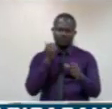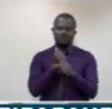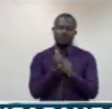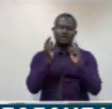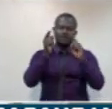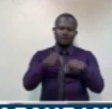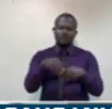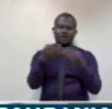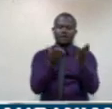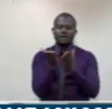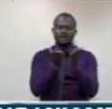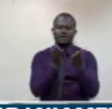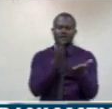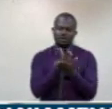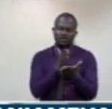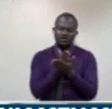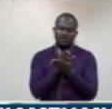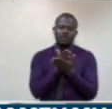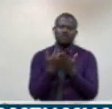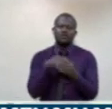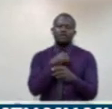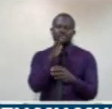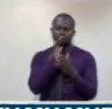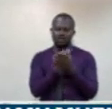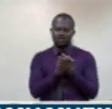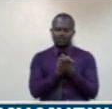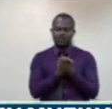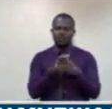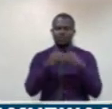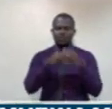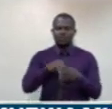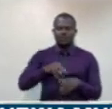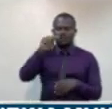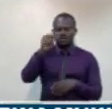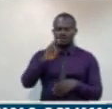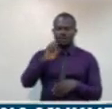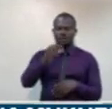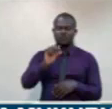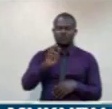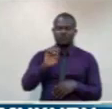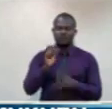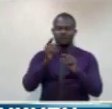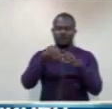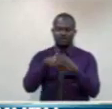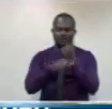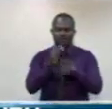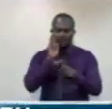batugana tugaba serivisi kuko turare turabategereje. Guverineri w'intara y'Amajyaruguru Nyirarugero Dansir witabiriye kureba uko ku munsi wabo wa